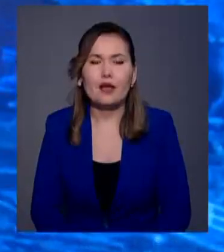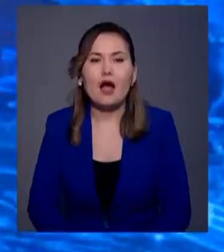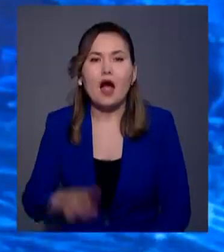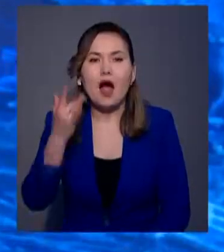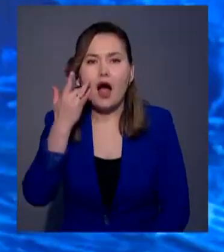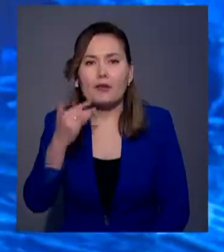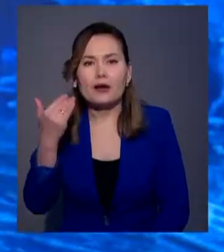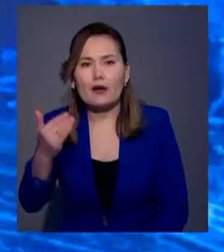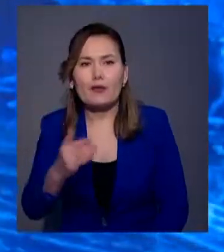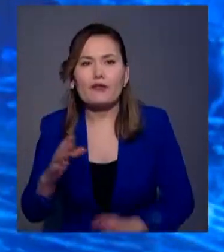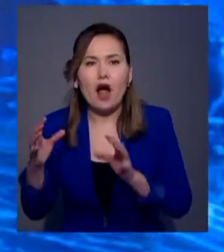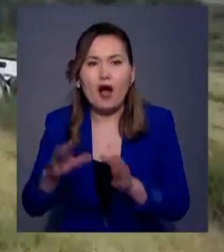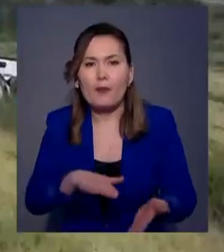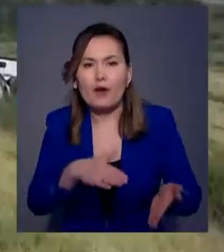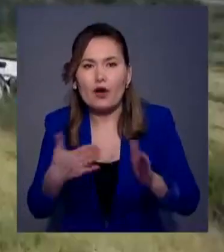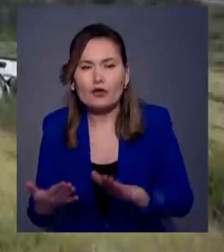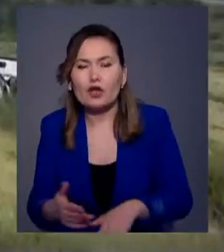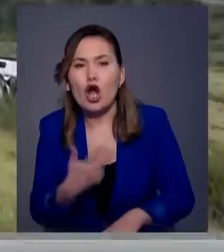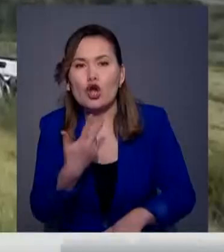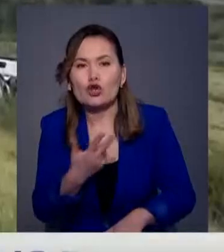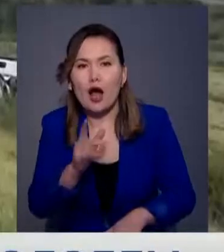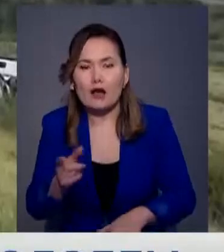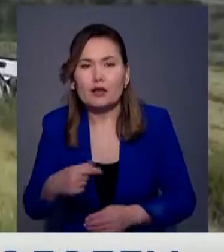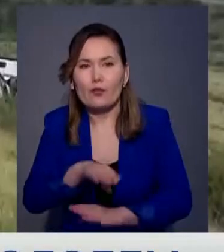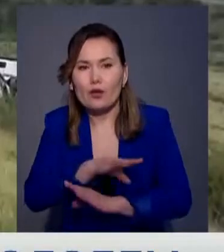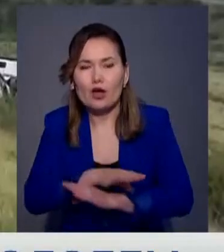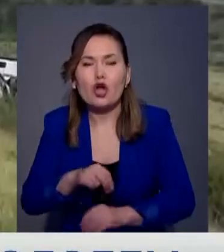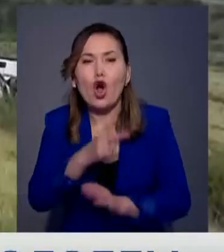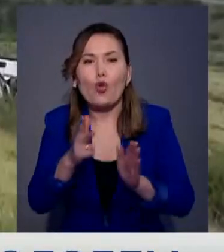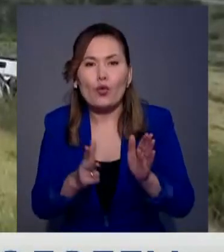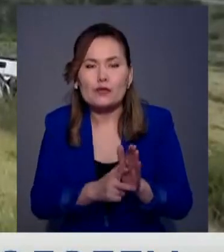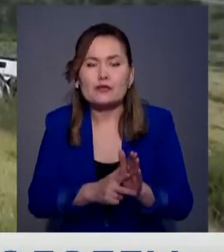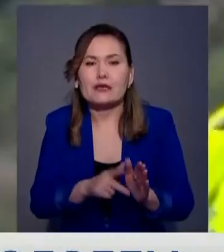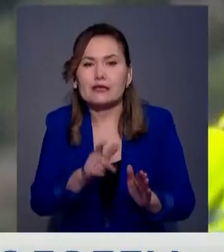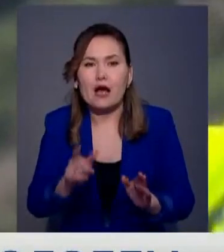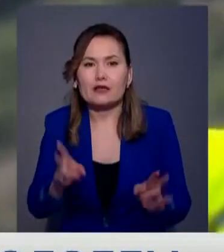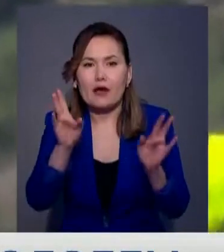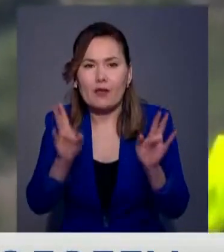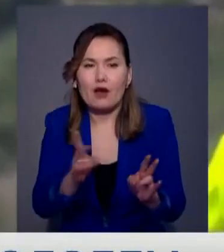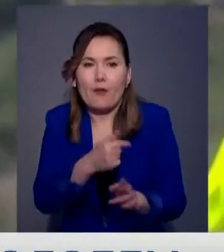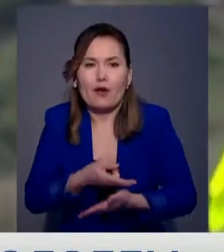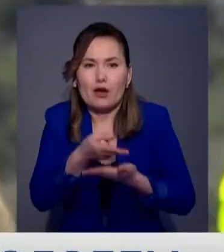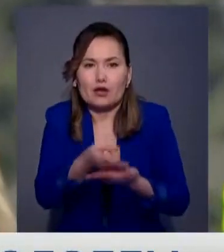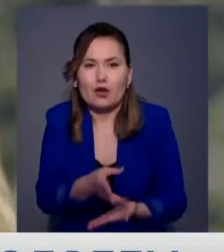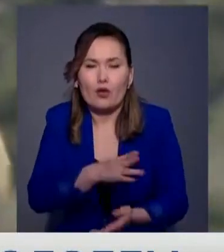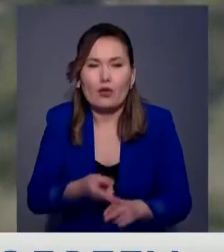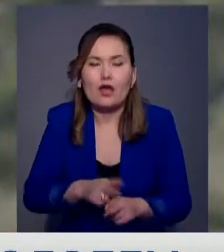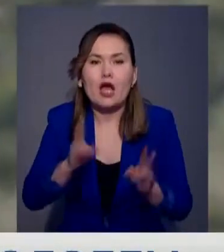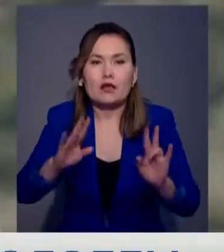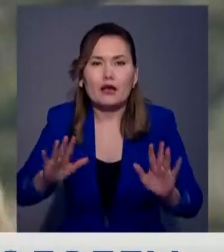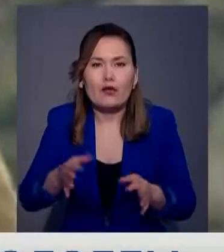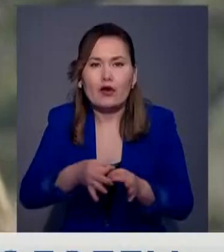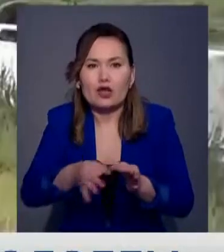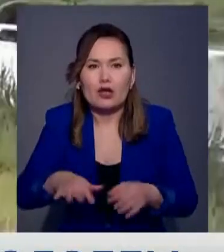Ақшыта рейстік автобус аударылып, 3 адам сол жерде ажал құшты. Тағы 18-і түрлі жарақат алып, ауруханаға жеткізілген. Оқыс